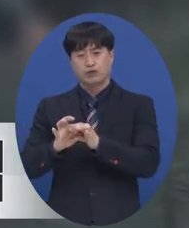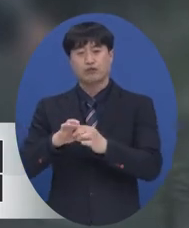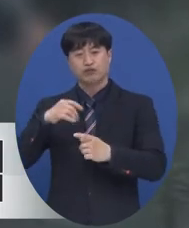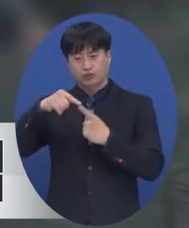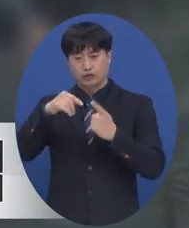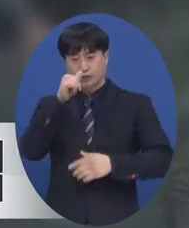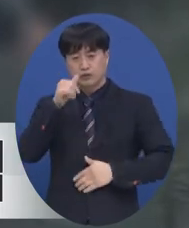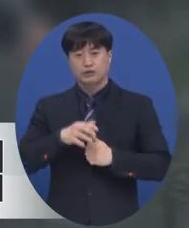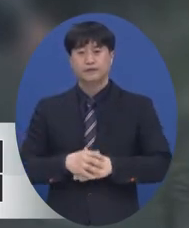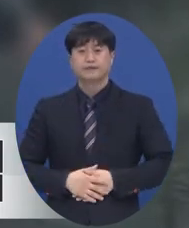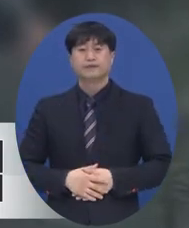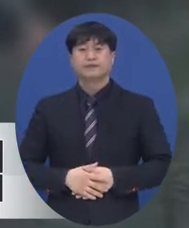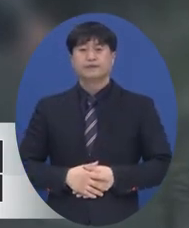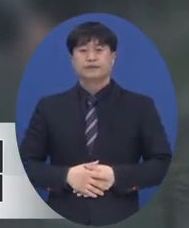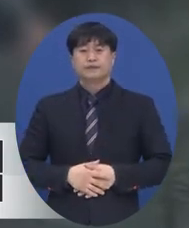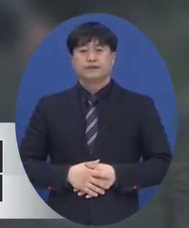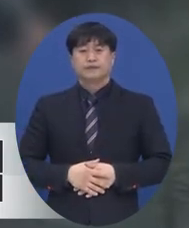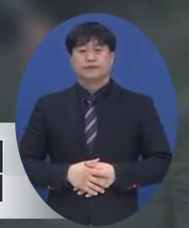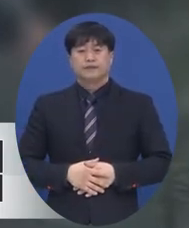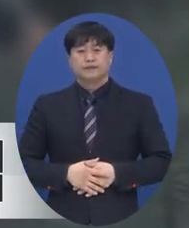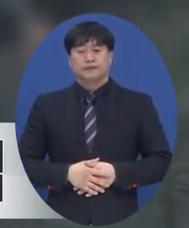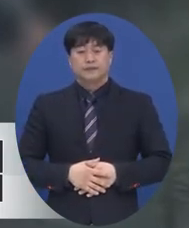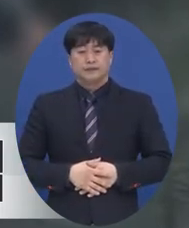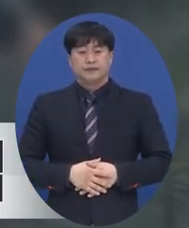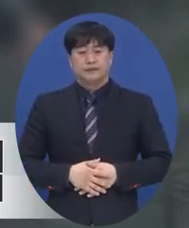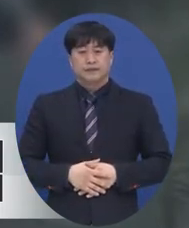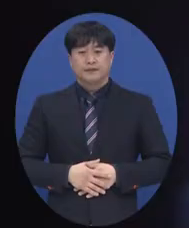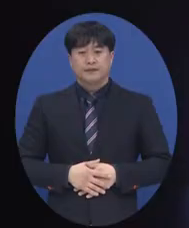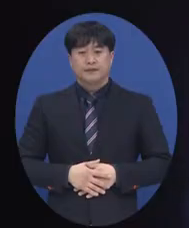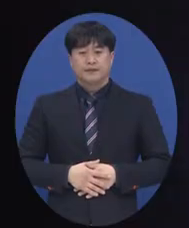있었습니다 구형 술 기자가 취재했습니다